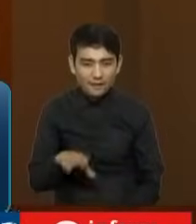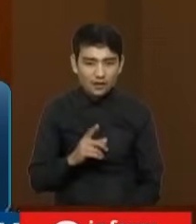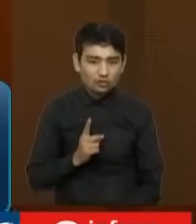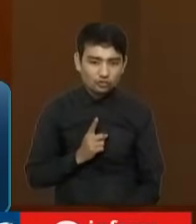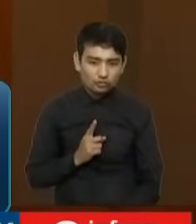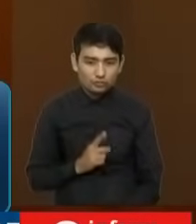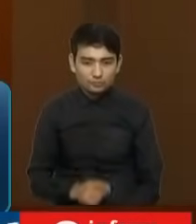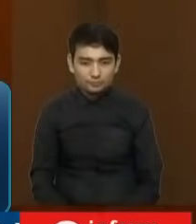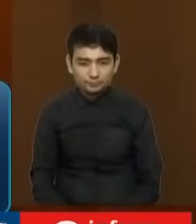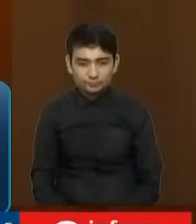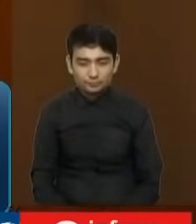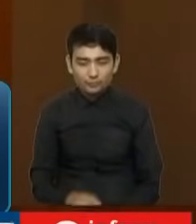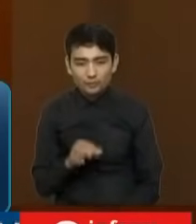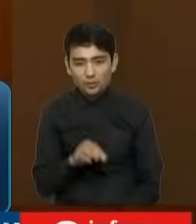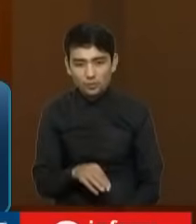заключения.